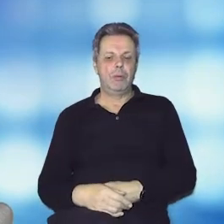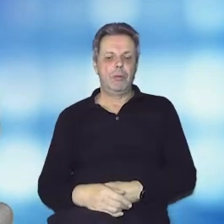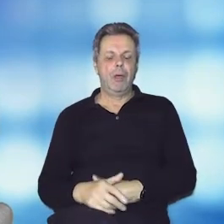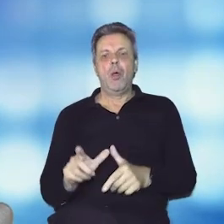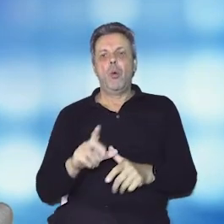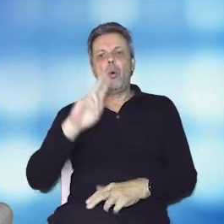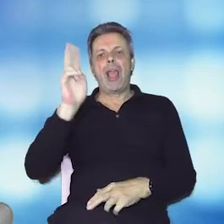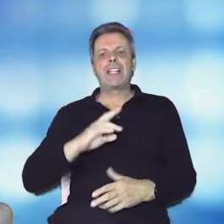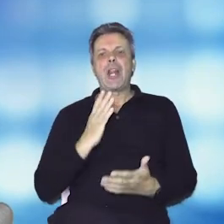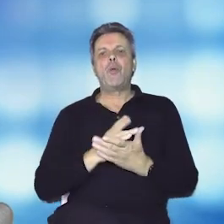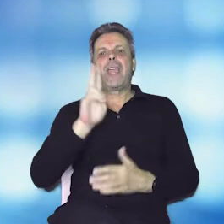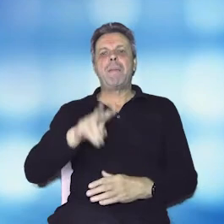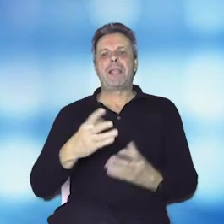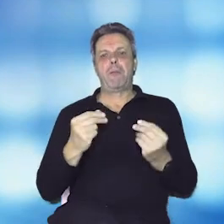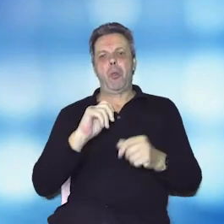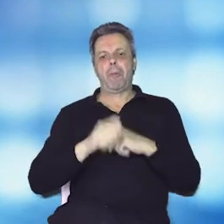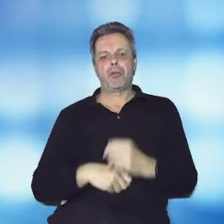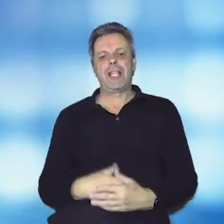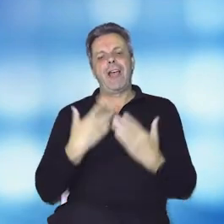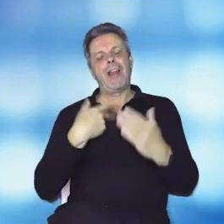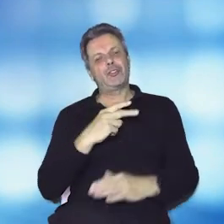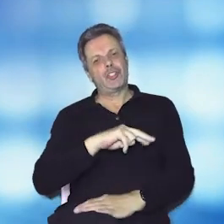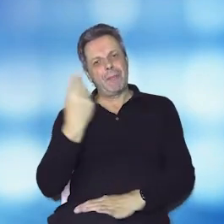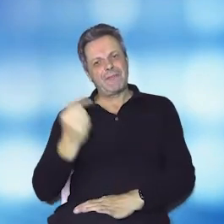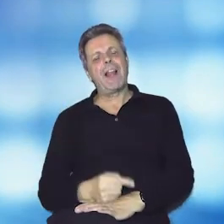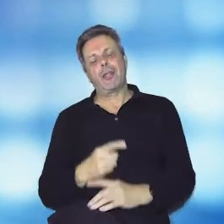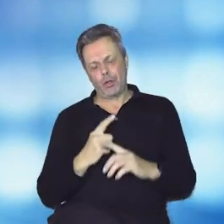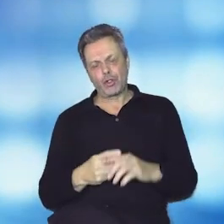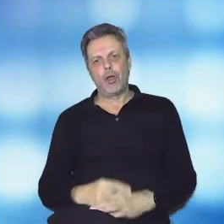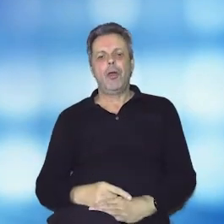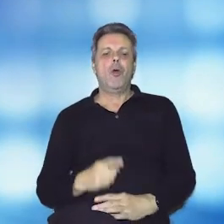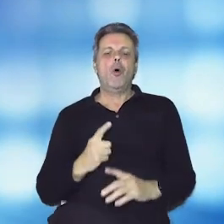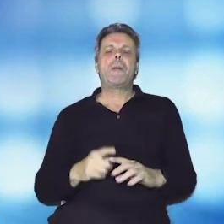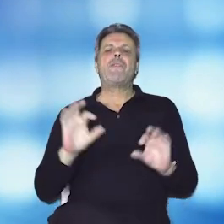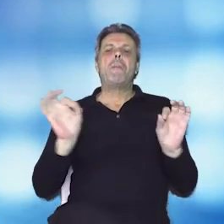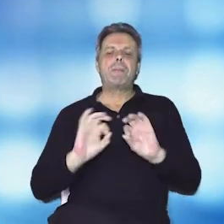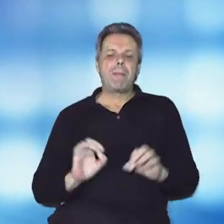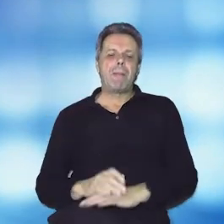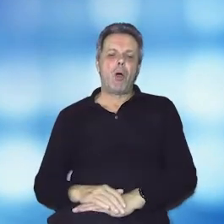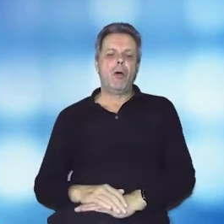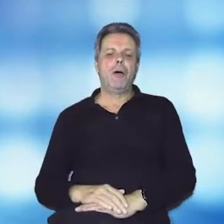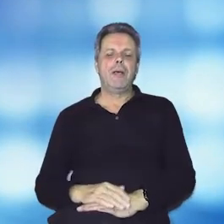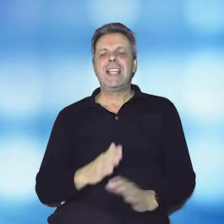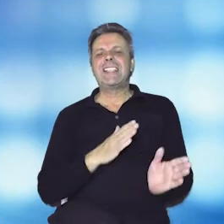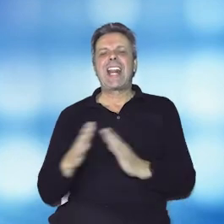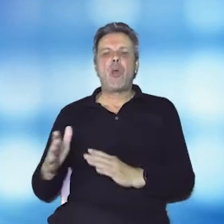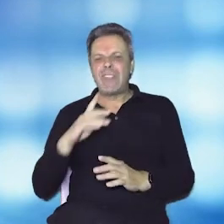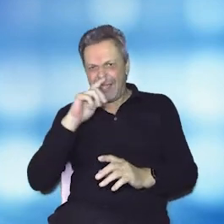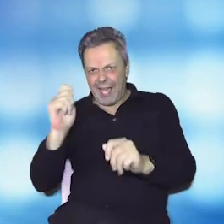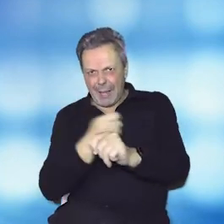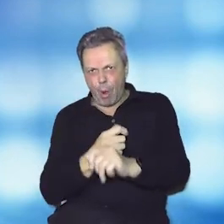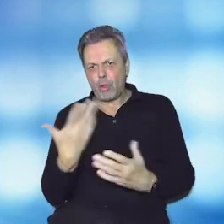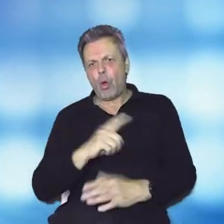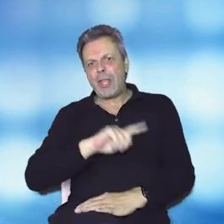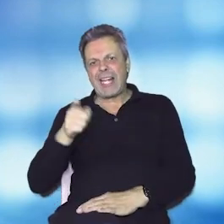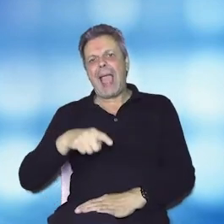u elektrani je uvijek puno posla. Hvala na pozivu, da, upravo se pripremamo za redoviti remont koji